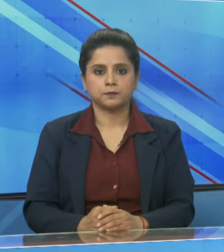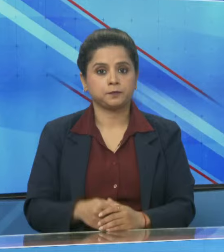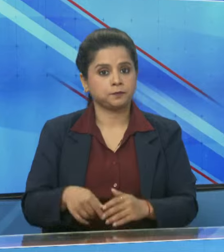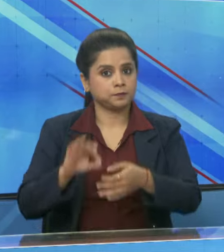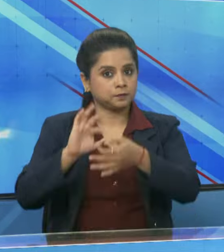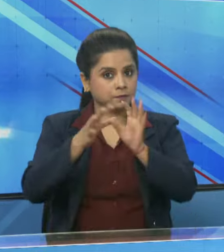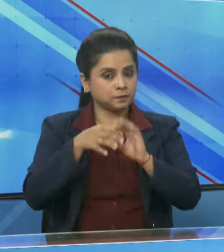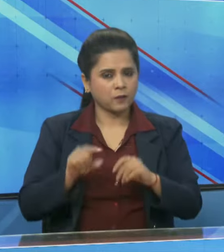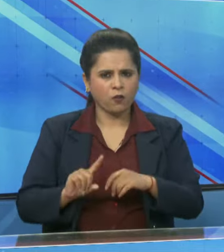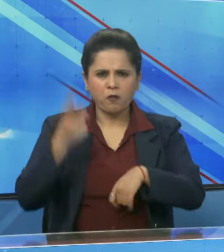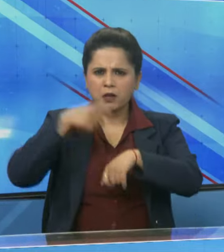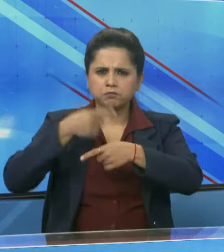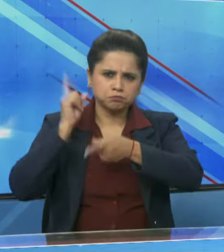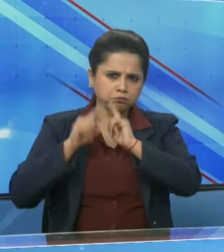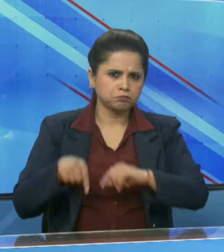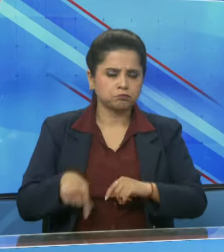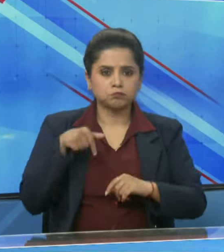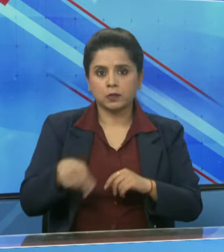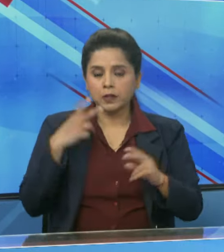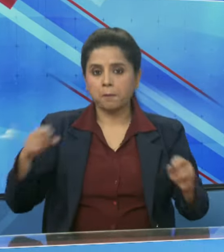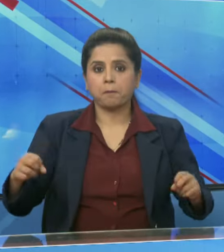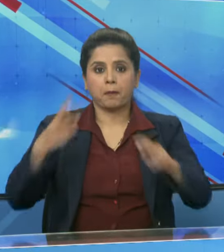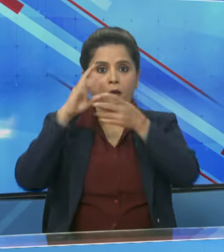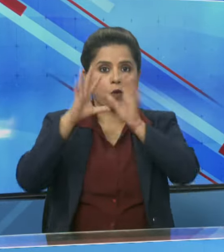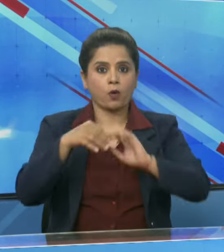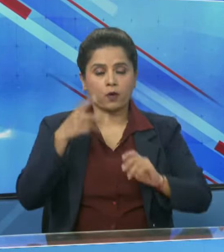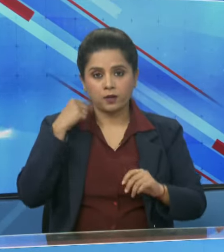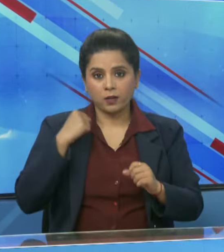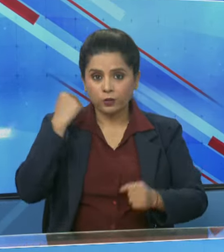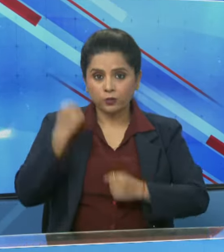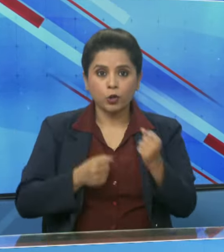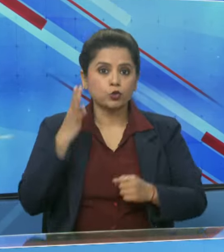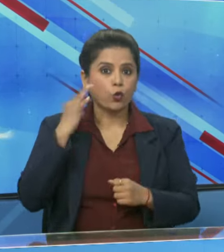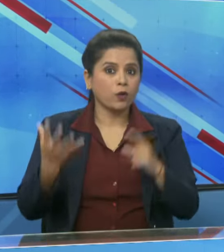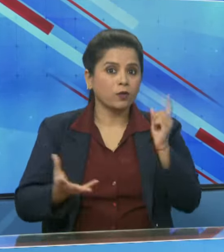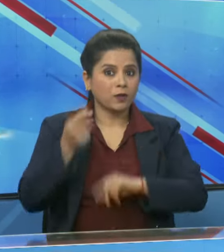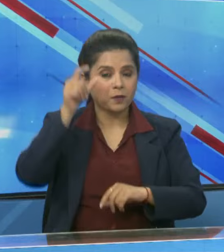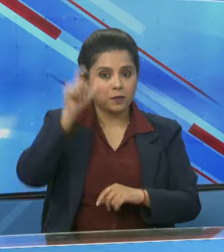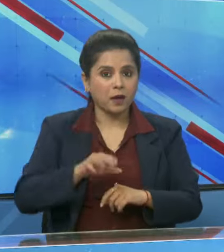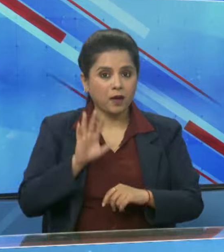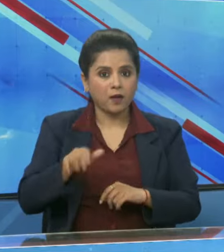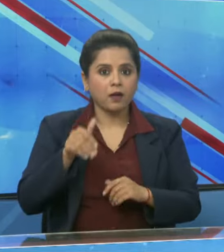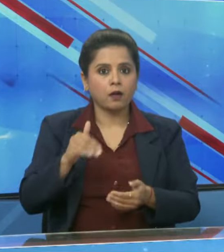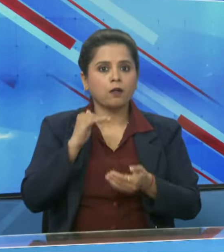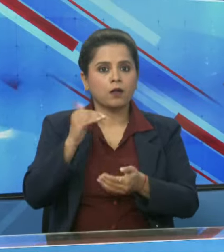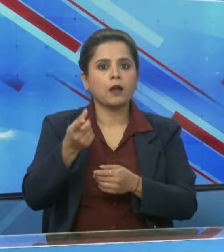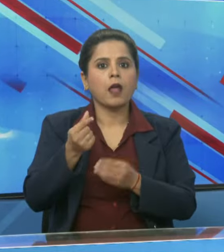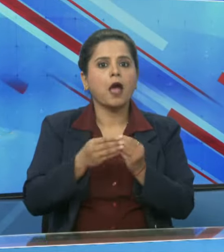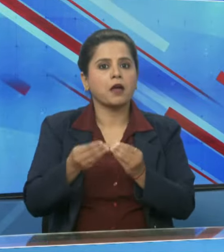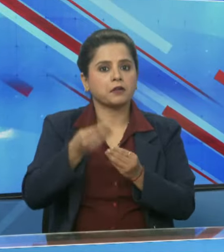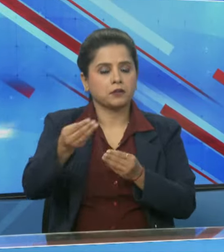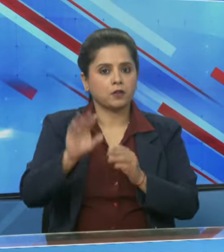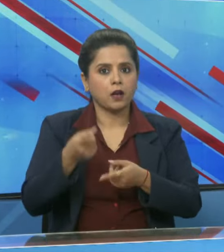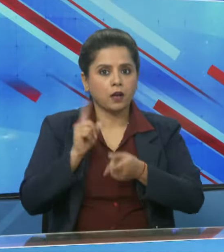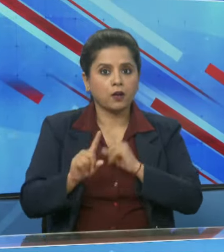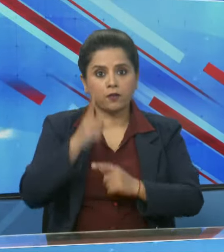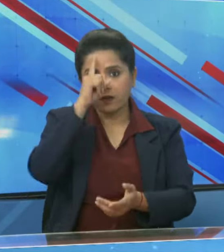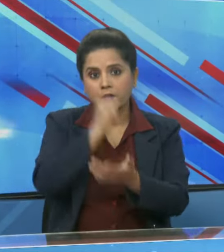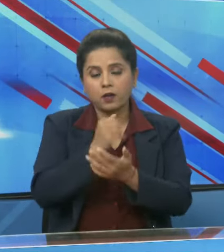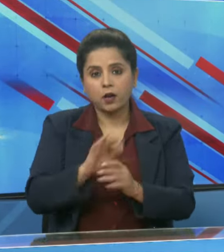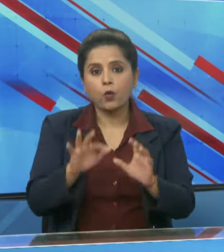ओलंपिक के इतिहास में पहली बार पेरिस ओलंपिक में एथलेटिक्स में स्वर्ण पदक जीतने वाले खिलाड़ियों को इनामी राशि मिलेगी। एक ऐतिहासिक फैसले में